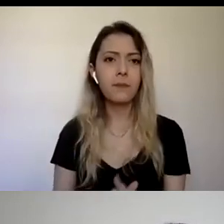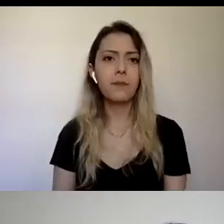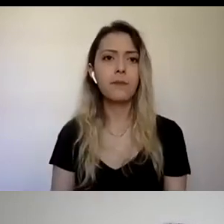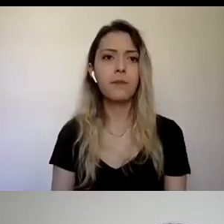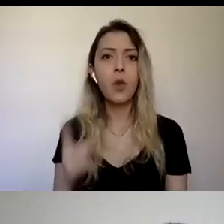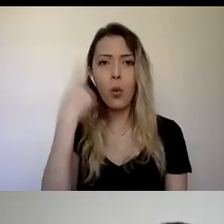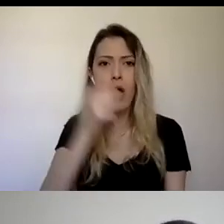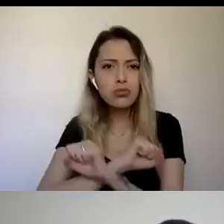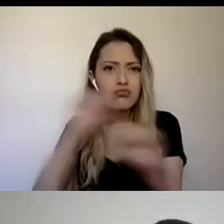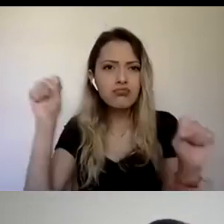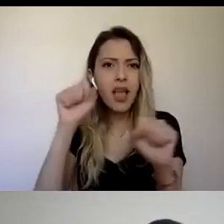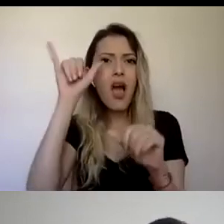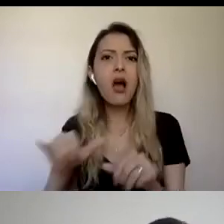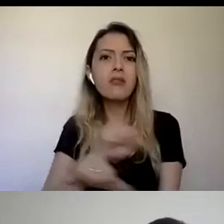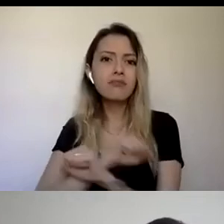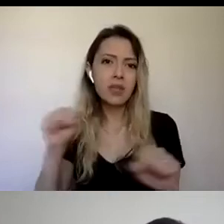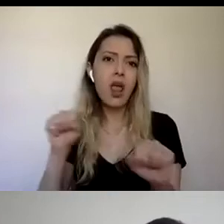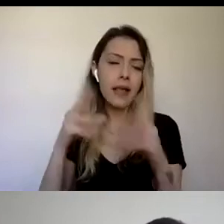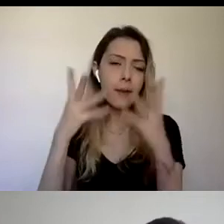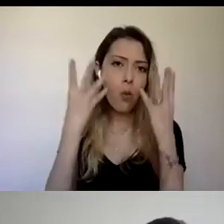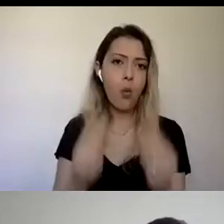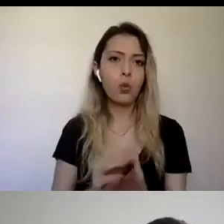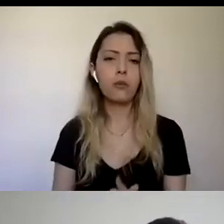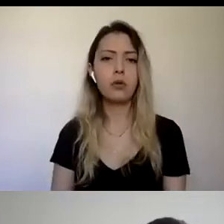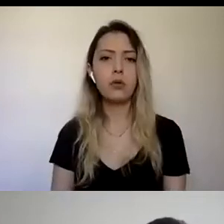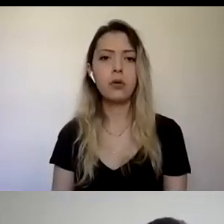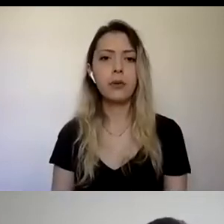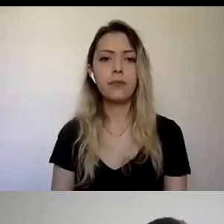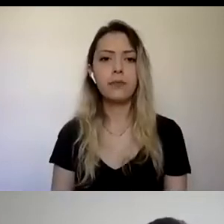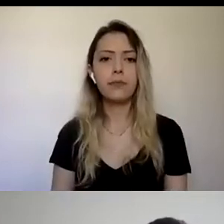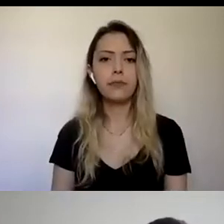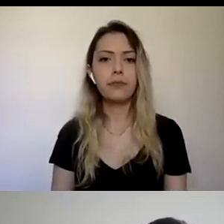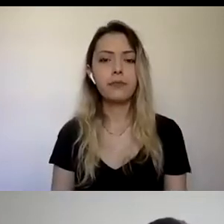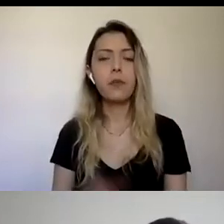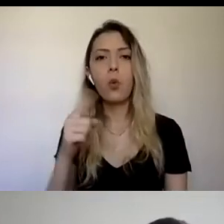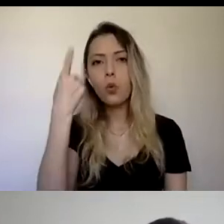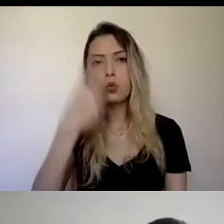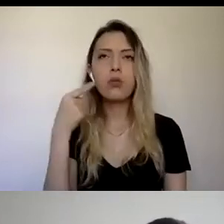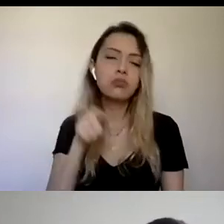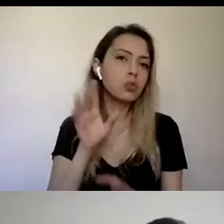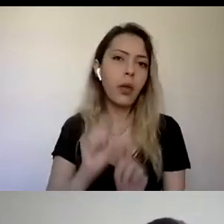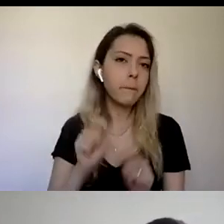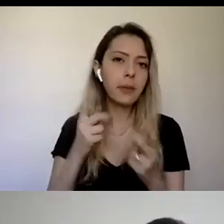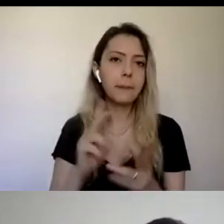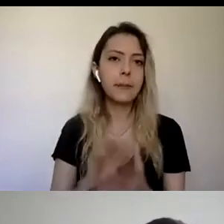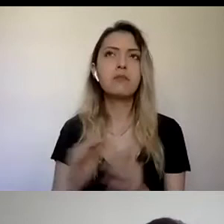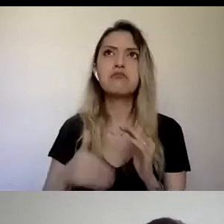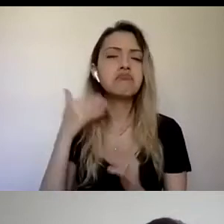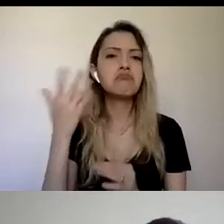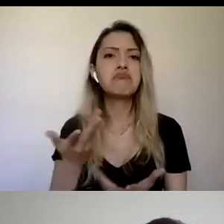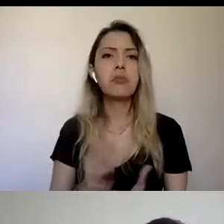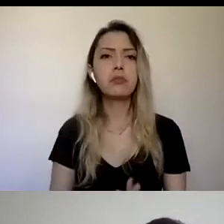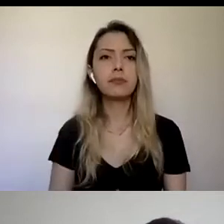ihlal olabiliyor ya da en azından ihmal olabiliyor. Bunun dışında da örneğin